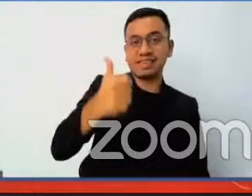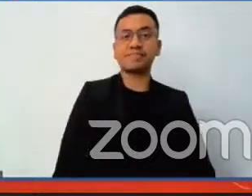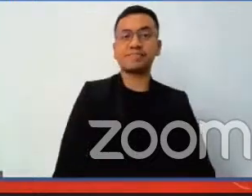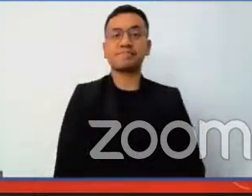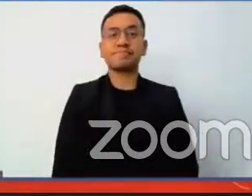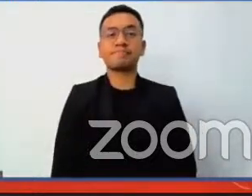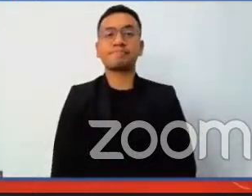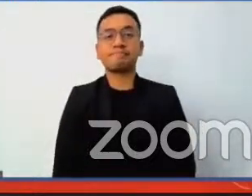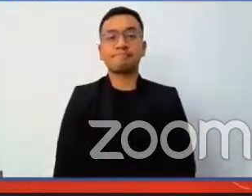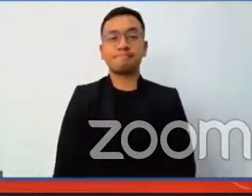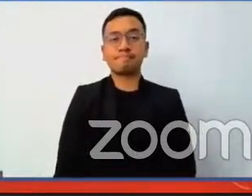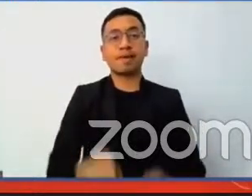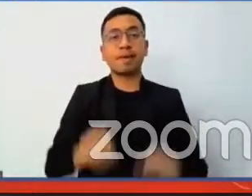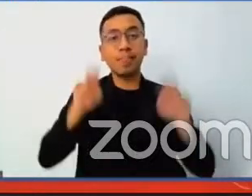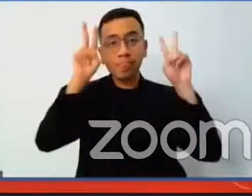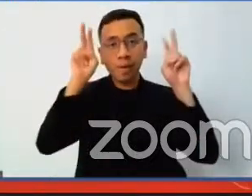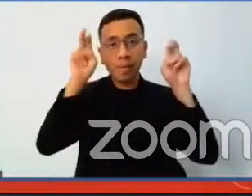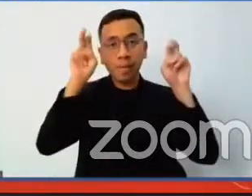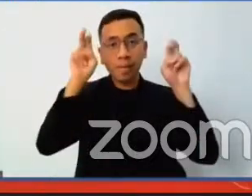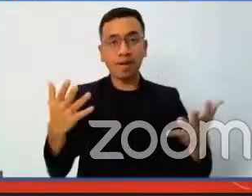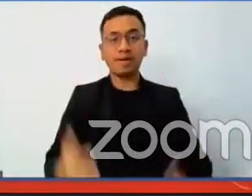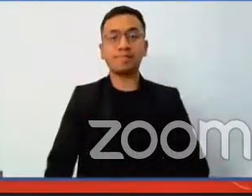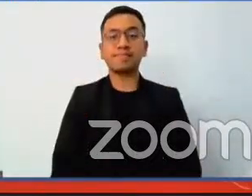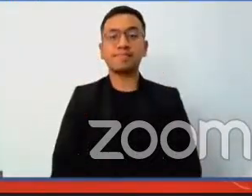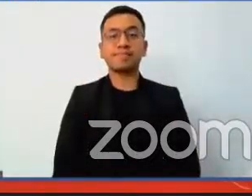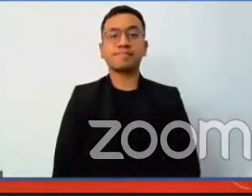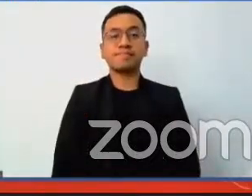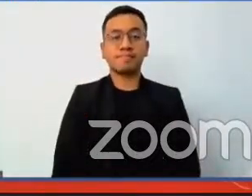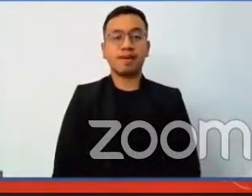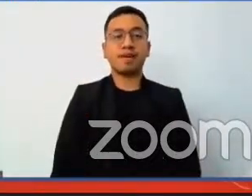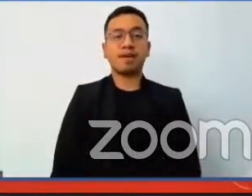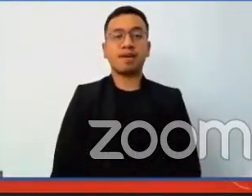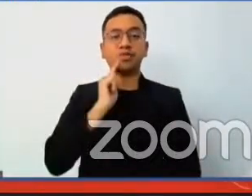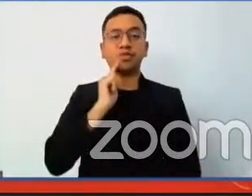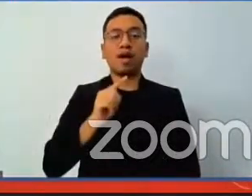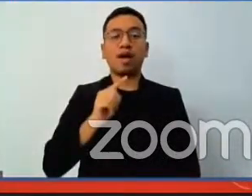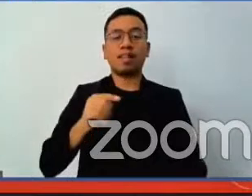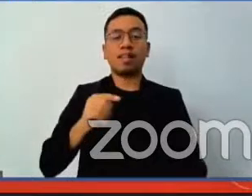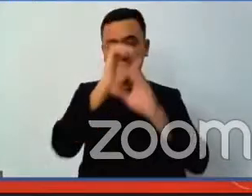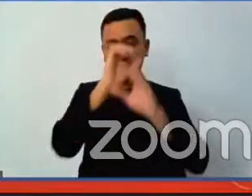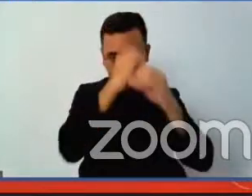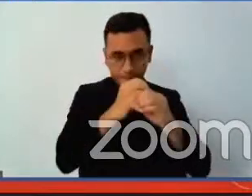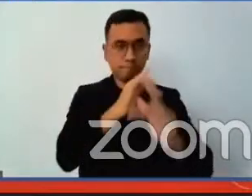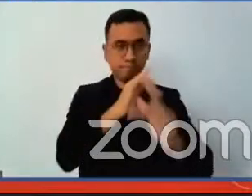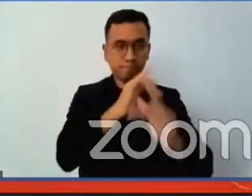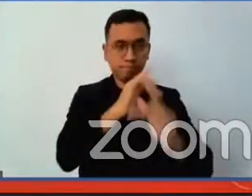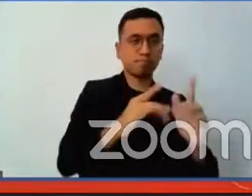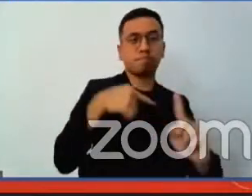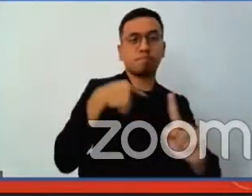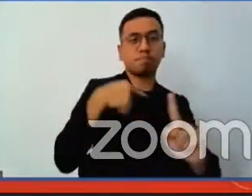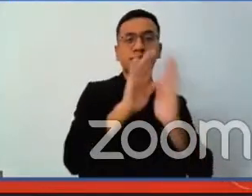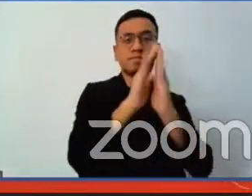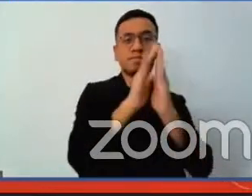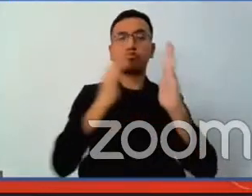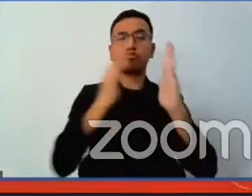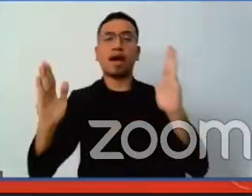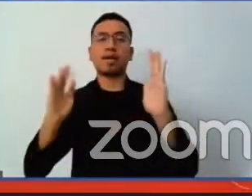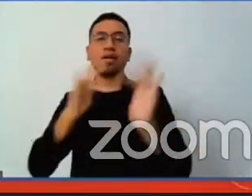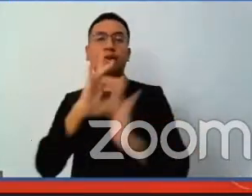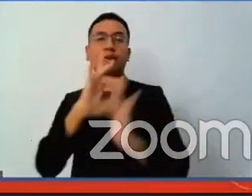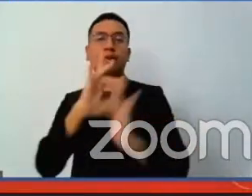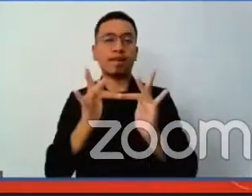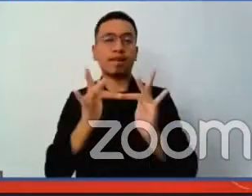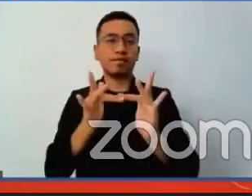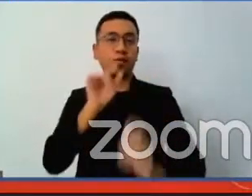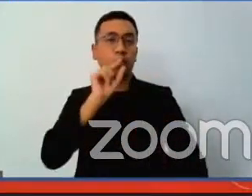untuk membahas mengenai pengenalan dan pemanfaatan laboratorium dan perpustakaan maya sebagai salah satu cara untuk memudahkan